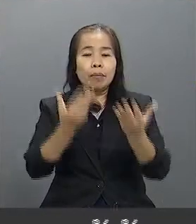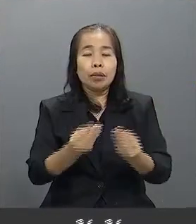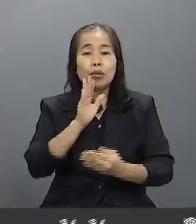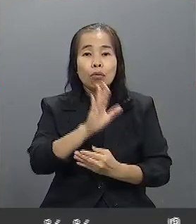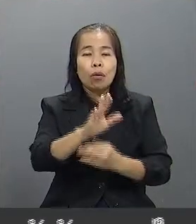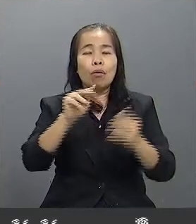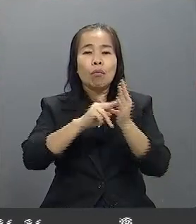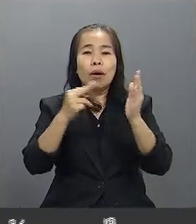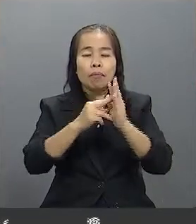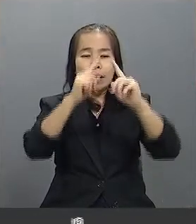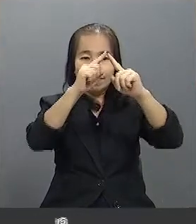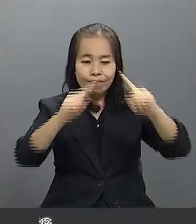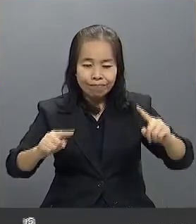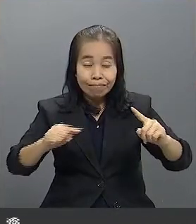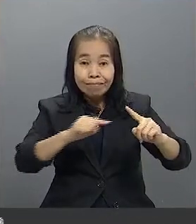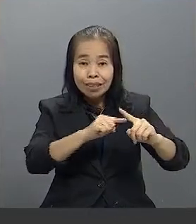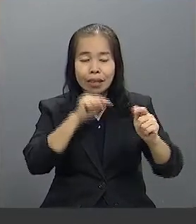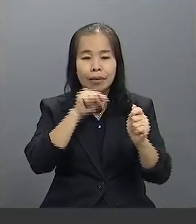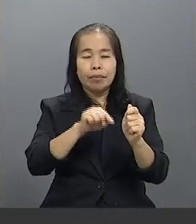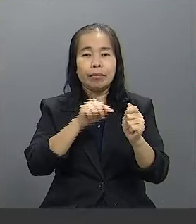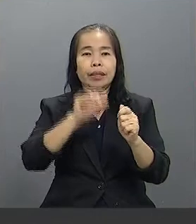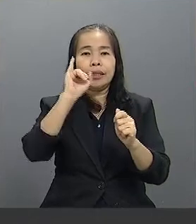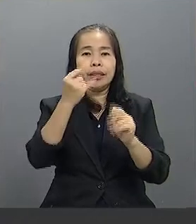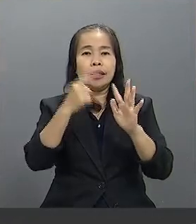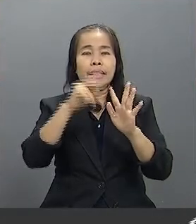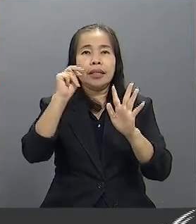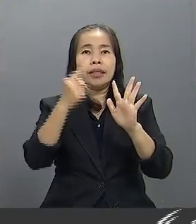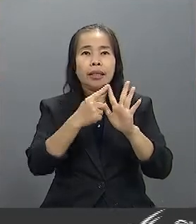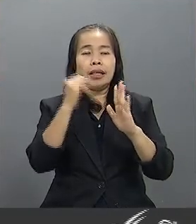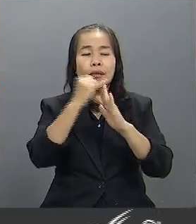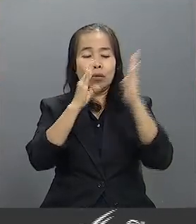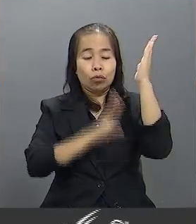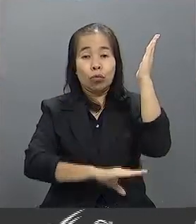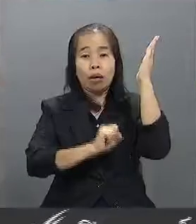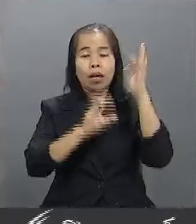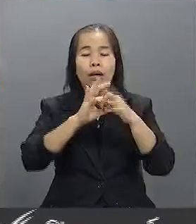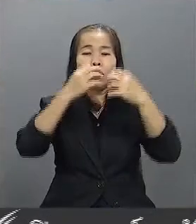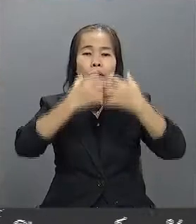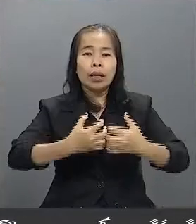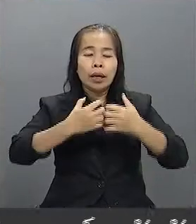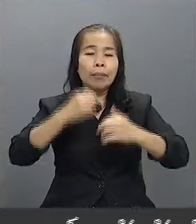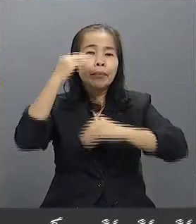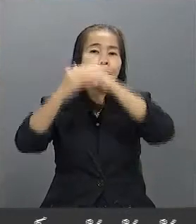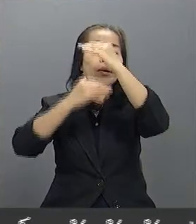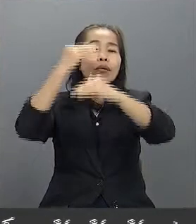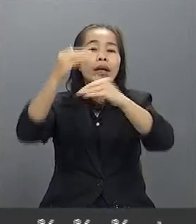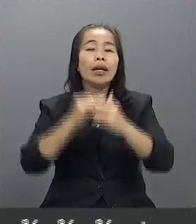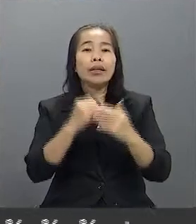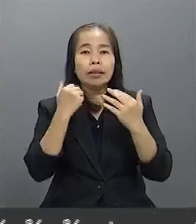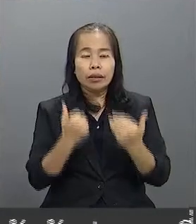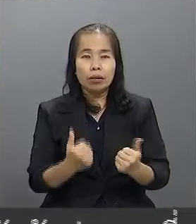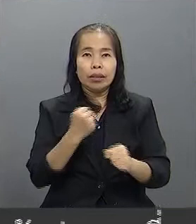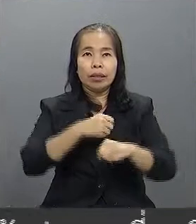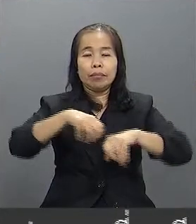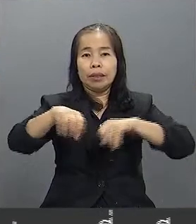คั่งยั่งยืนอำเภอจะนะจังหวัดสงขลาหรือว่าเมืองต้นแบบอุตสาหกรรมก้าวหน้าแห่งอนาคตวันนี้ศอบตจัดขึ้นโดยมีการเชิญตัว